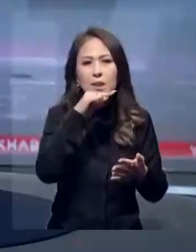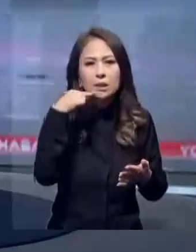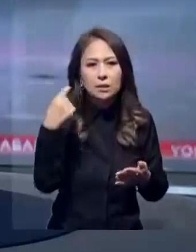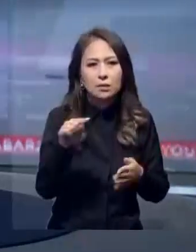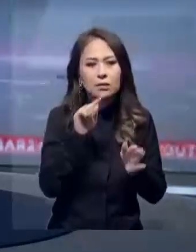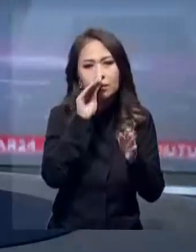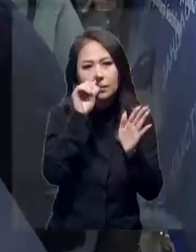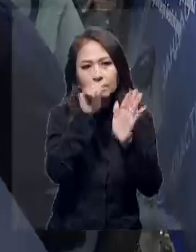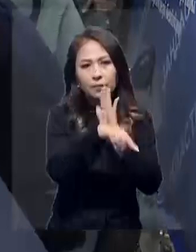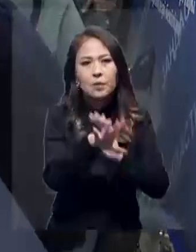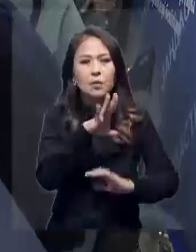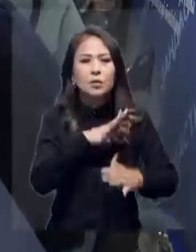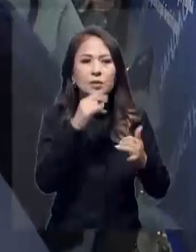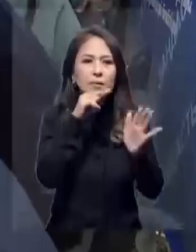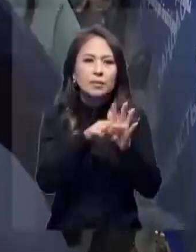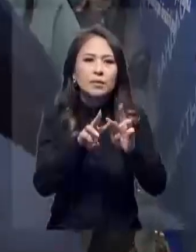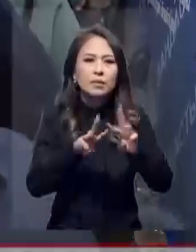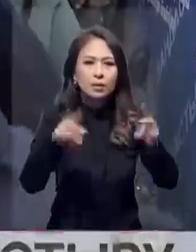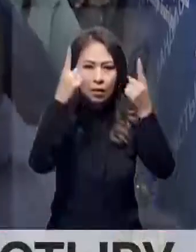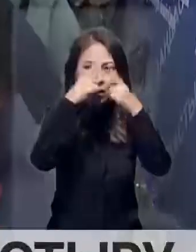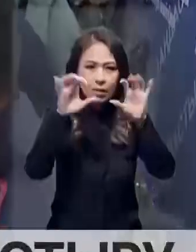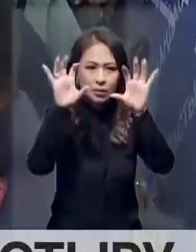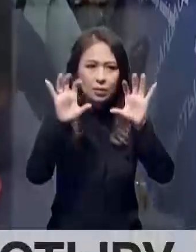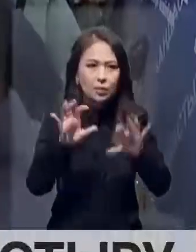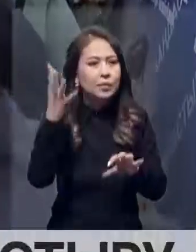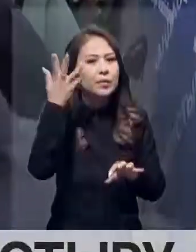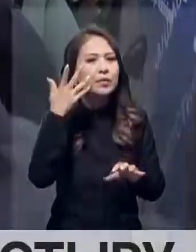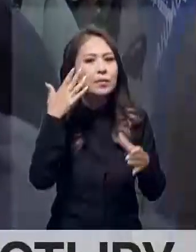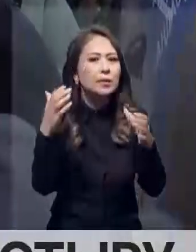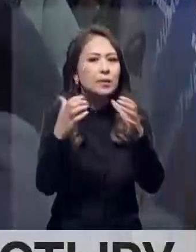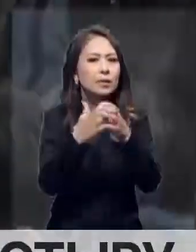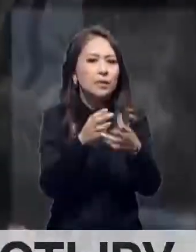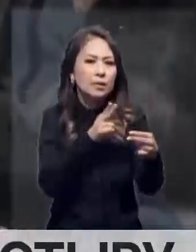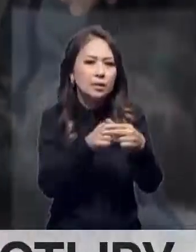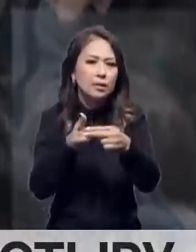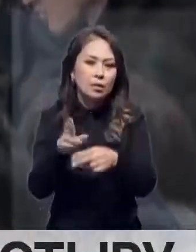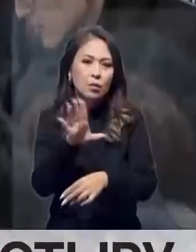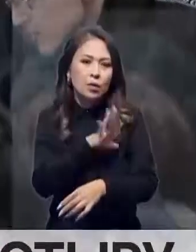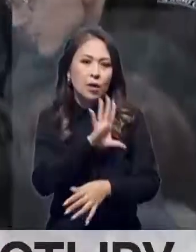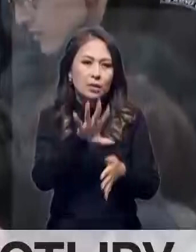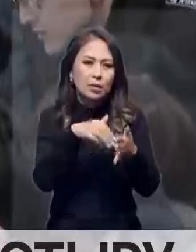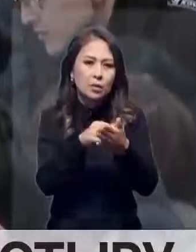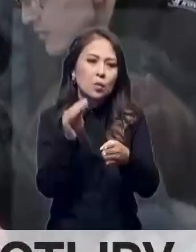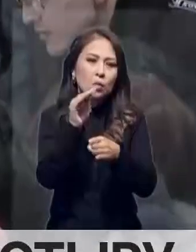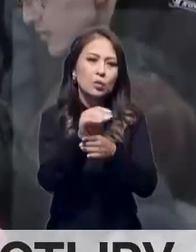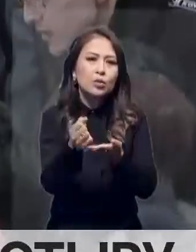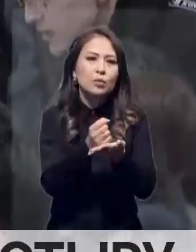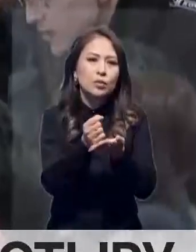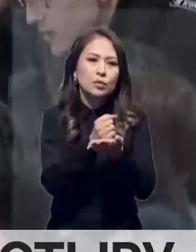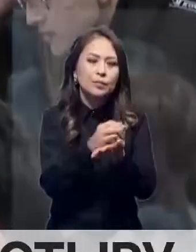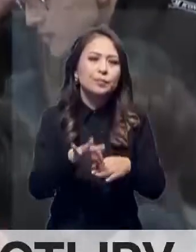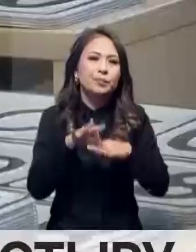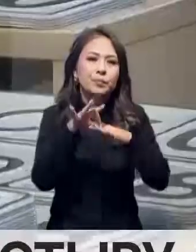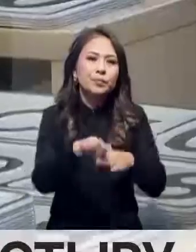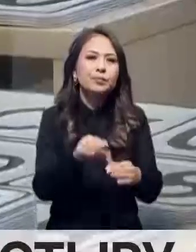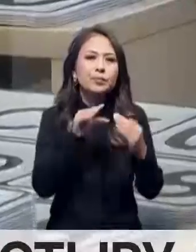көпшілігі Ресейден кіргізілген. Бұл жөнінде Ішкі істер министрлігі хабарлады. Заңдастыру кезінде бірқатар кедергілер болды. Әсіресе қосалқы бөлшек